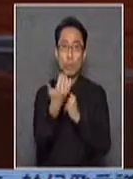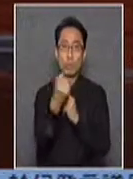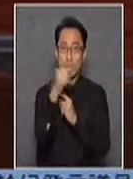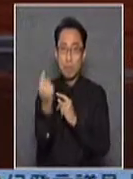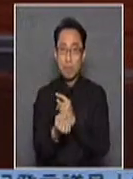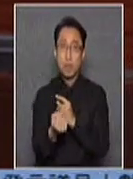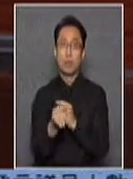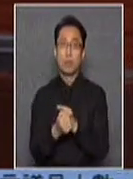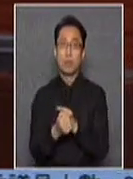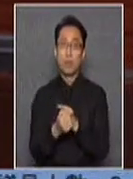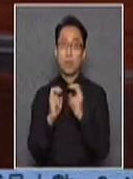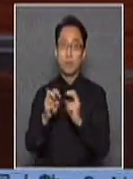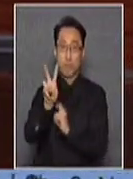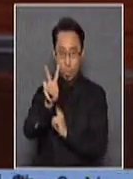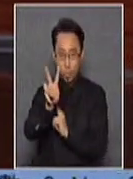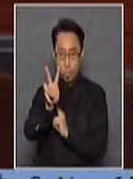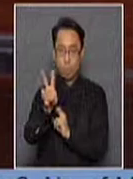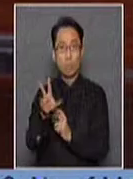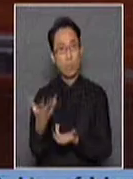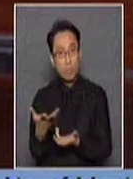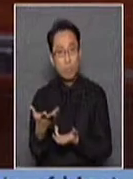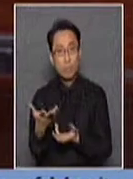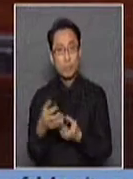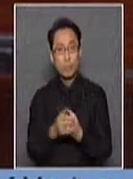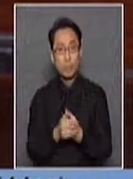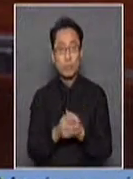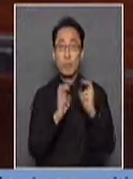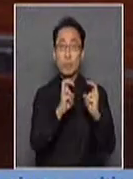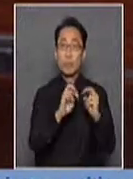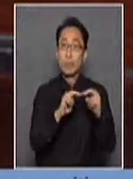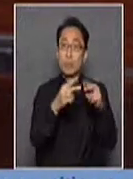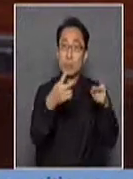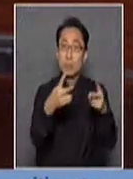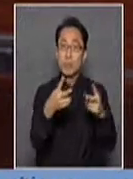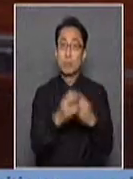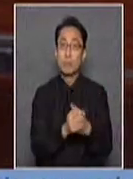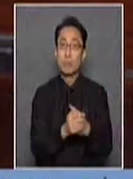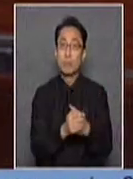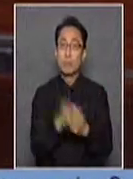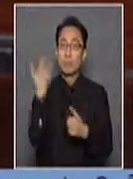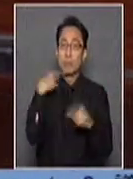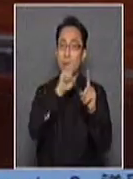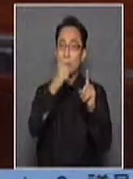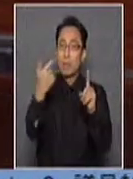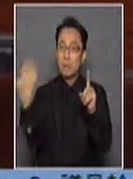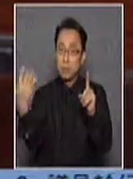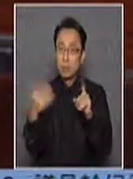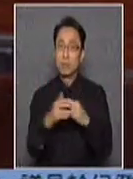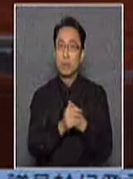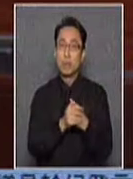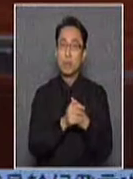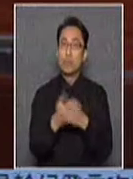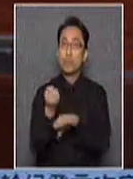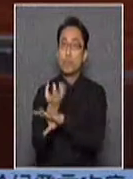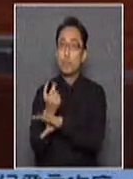得2個鐵路站，係嘛？如果你講鐵路站嘅發展，80年代荃灣同埋屯門嘅居民已